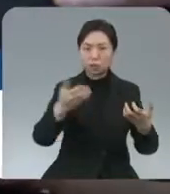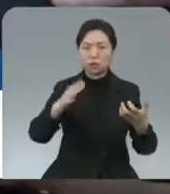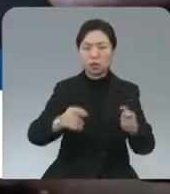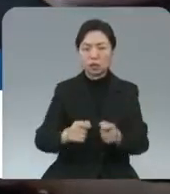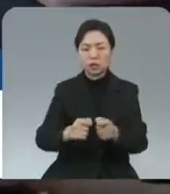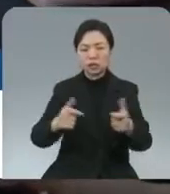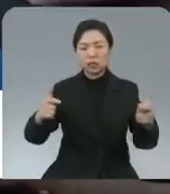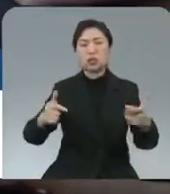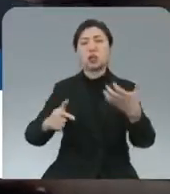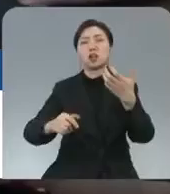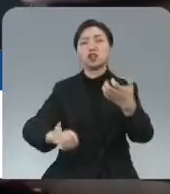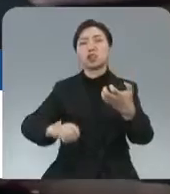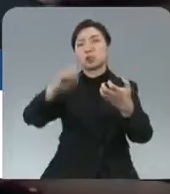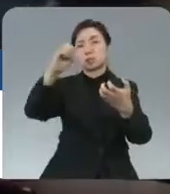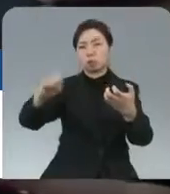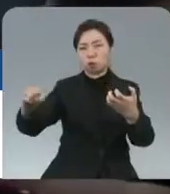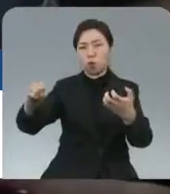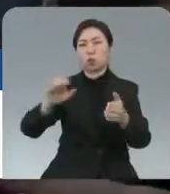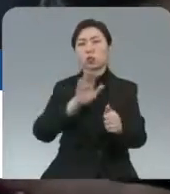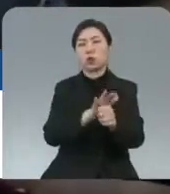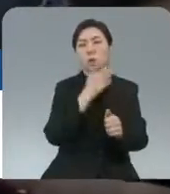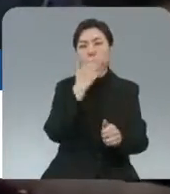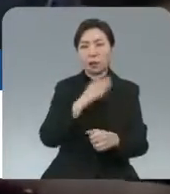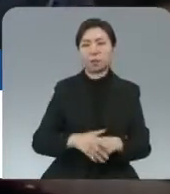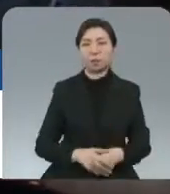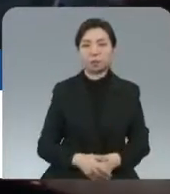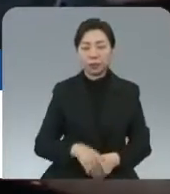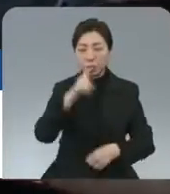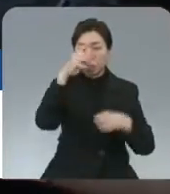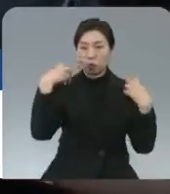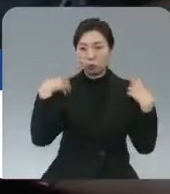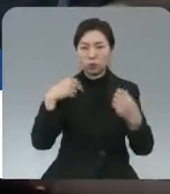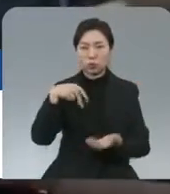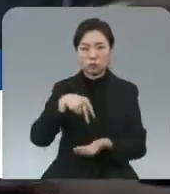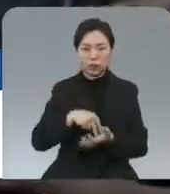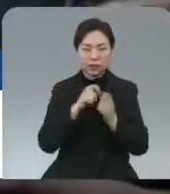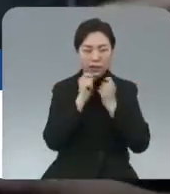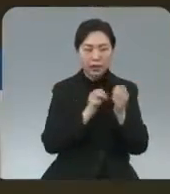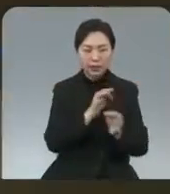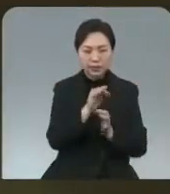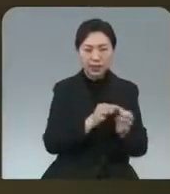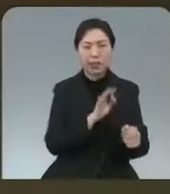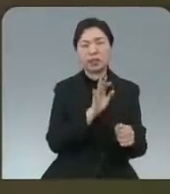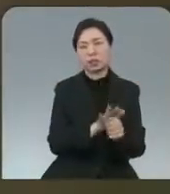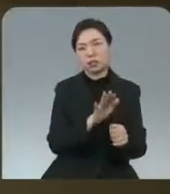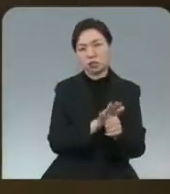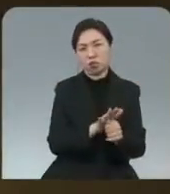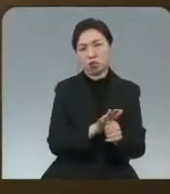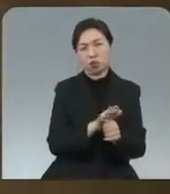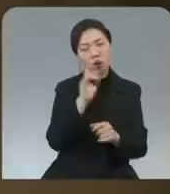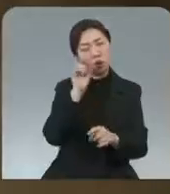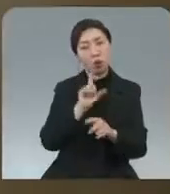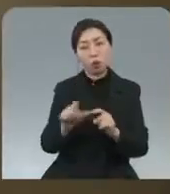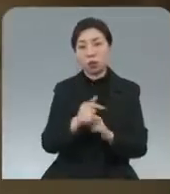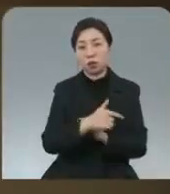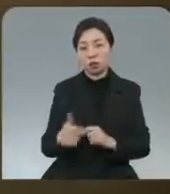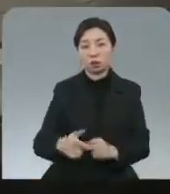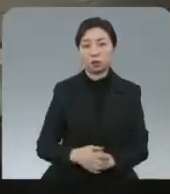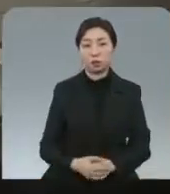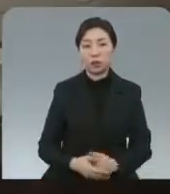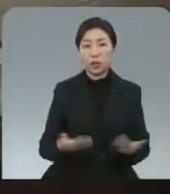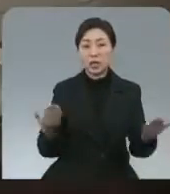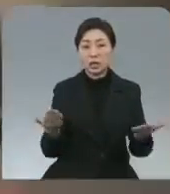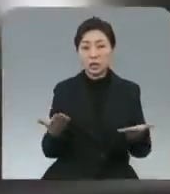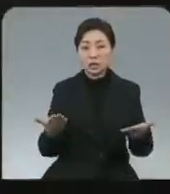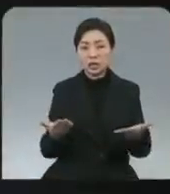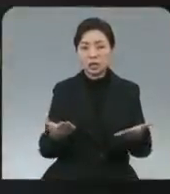户和弱势群体支援方面，将向332万名小工商户和个体户各支援300万韩元